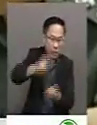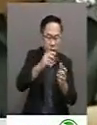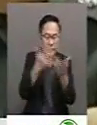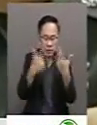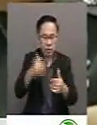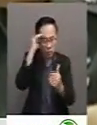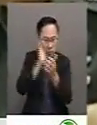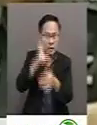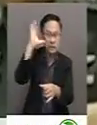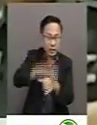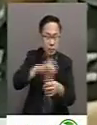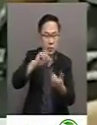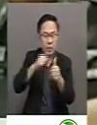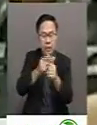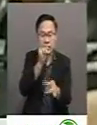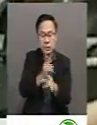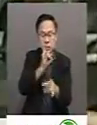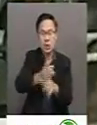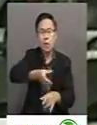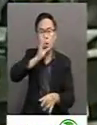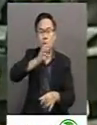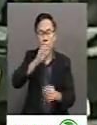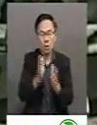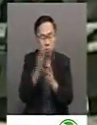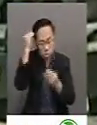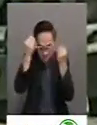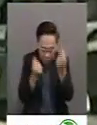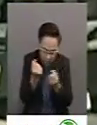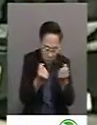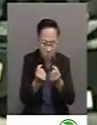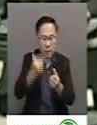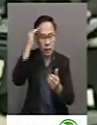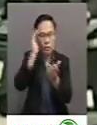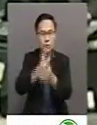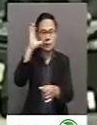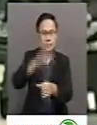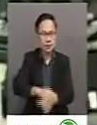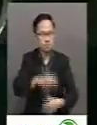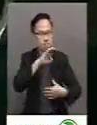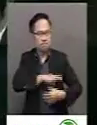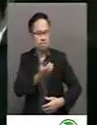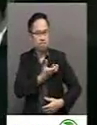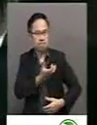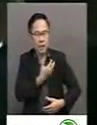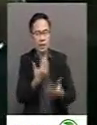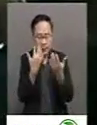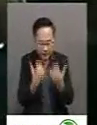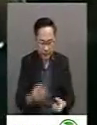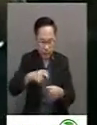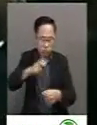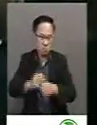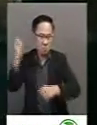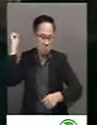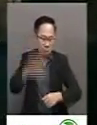เมื่อคืนนี้พลตำรวจโทสานิชมหาถาวรผู้บัญชาการตำรวจนครบาลแถลงการพร้อมกับฝ่ายสืบสวนบช.น.และส